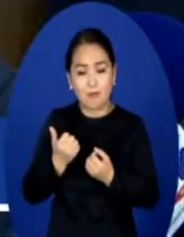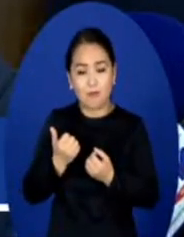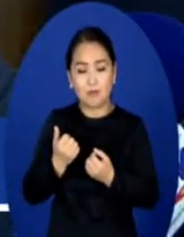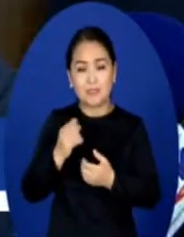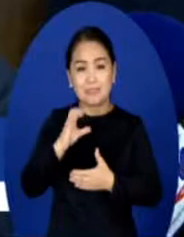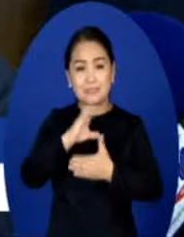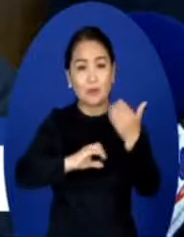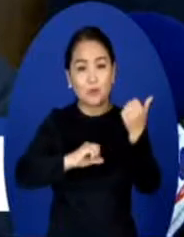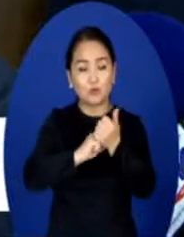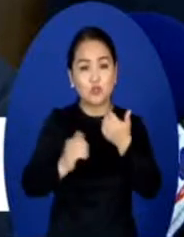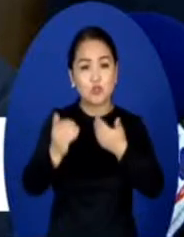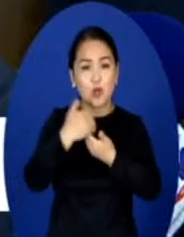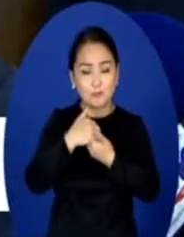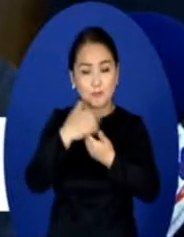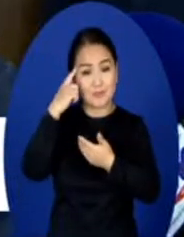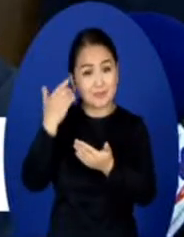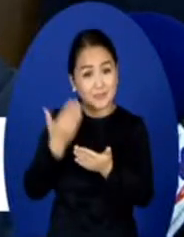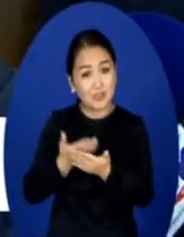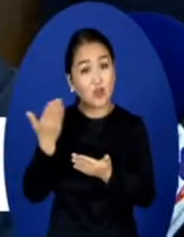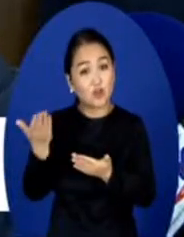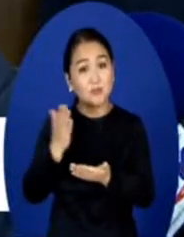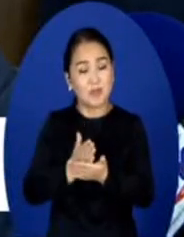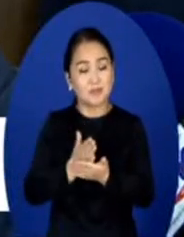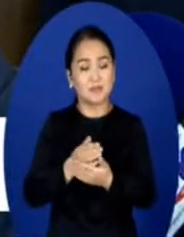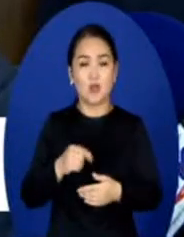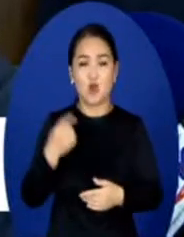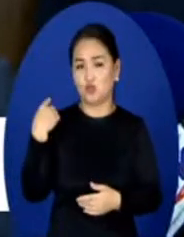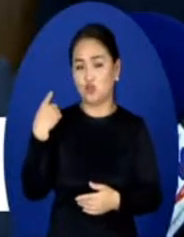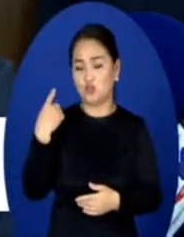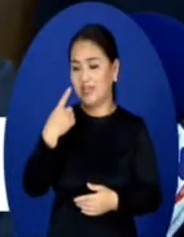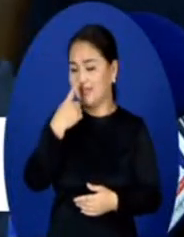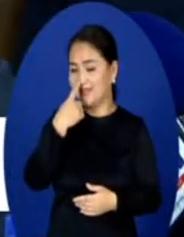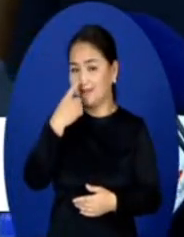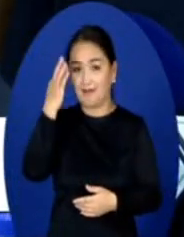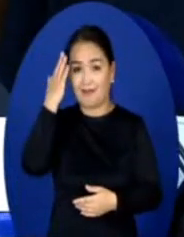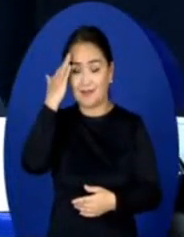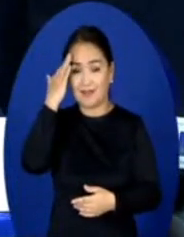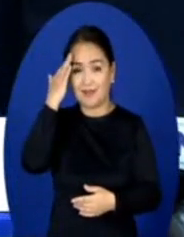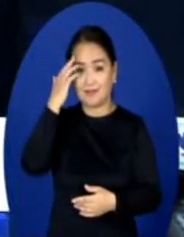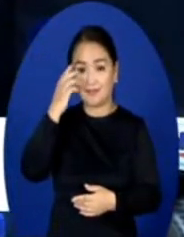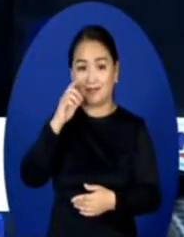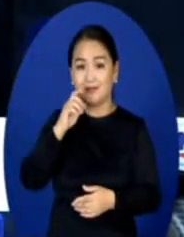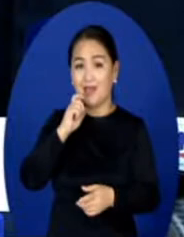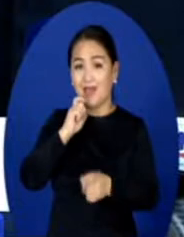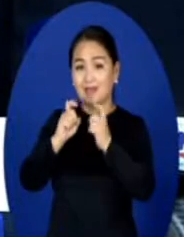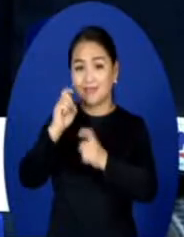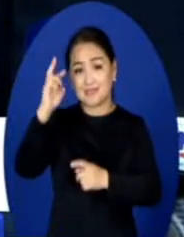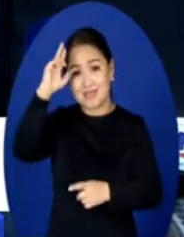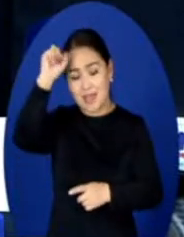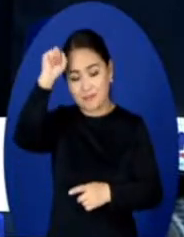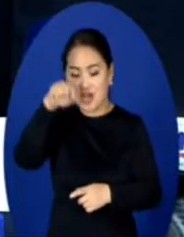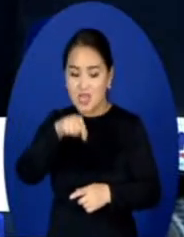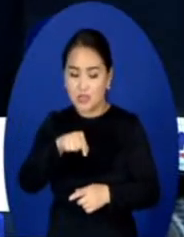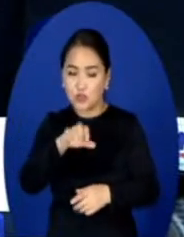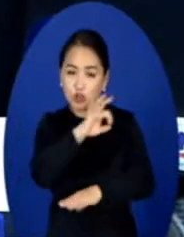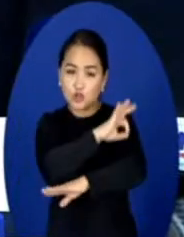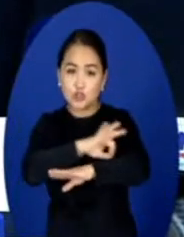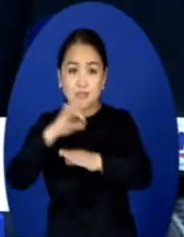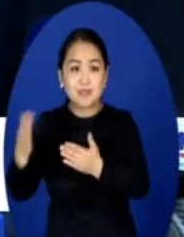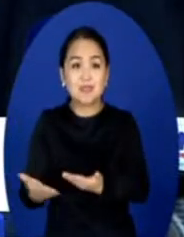хамруулахаар саналаа ирүүлсэн байсан. За өчигдөр хэддийн гадаад явдлын яамнаас энэ төслийг дэмжсэн